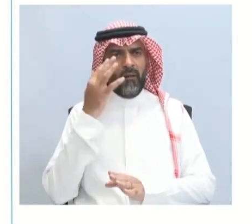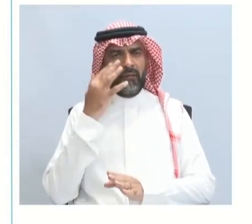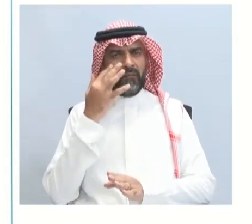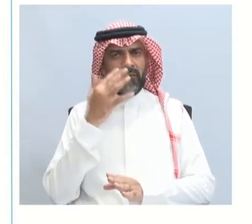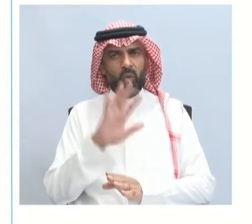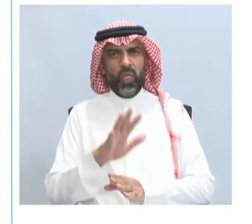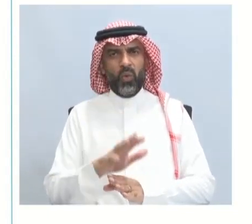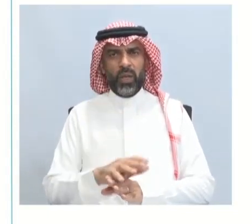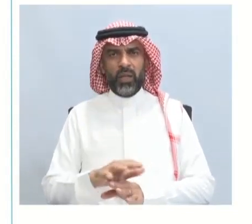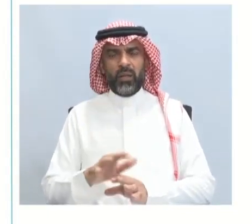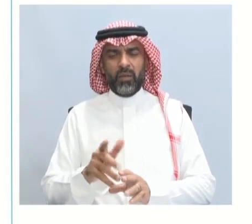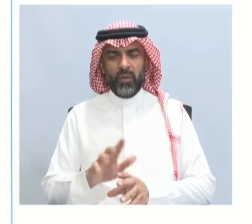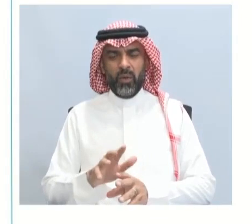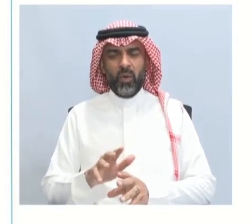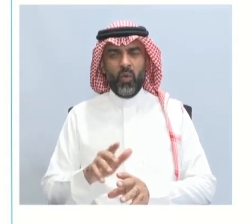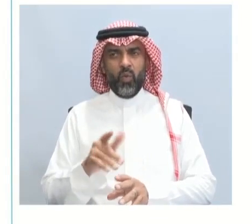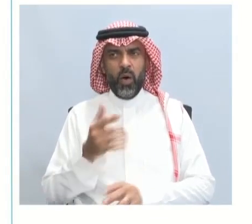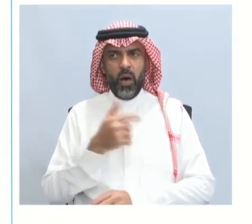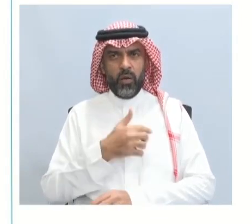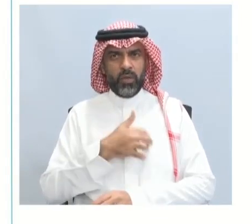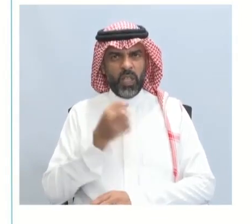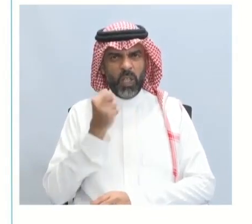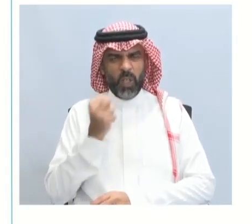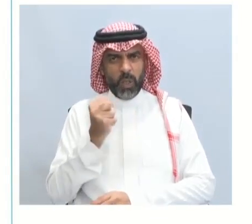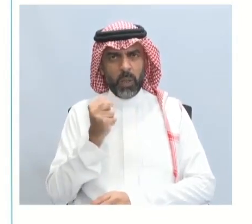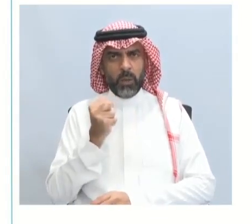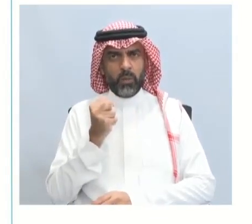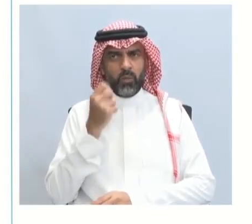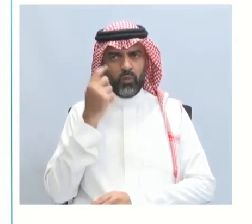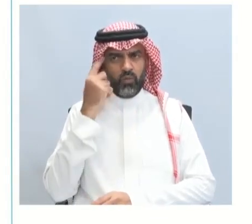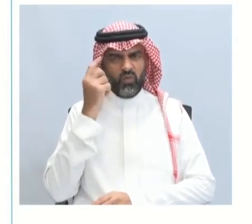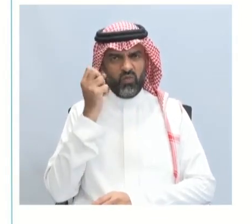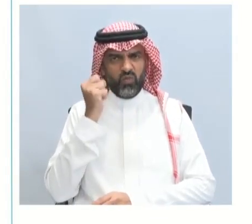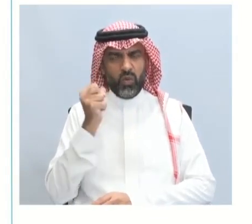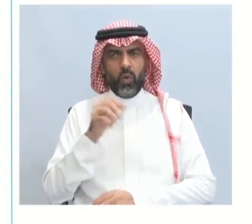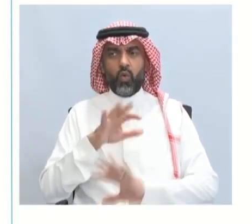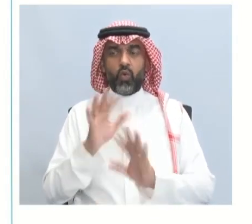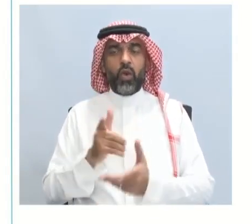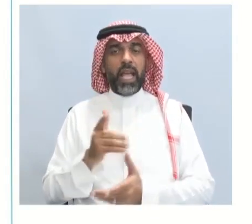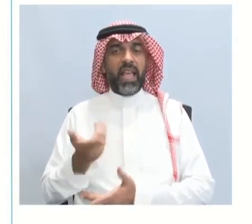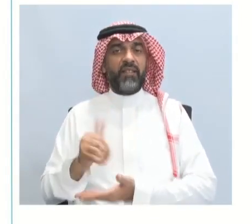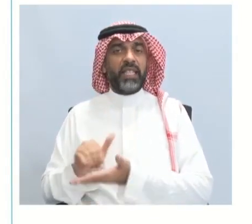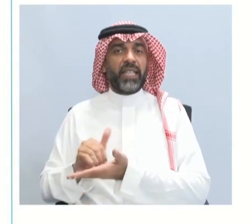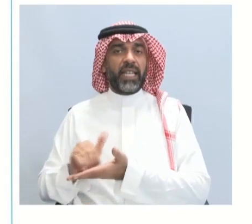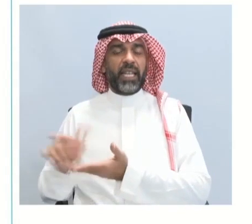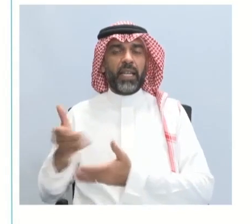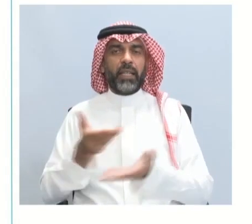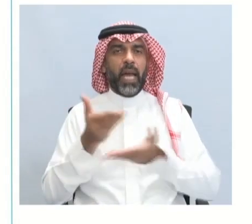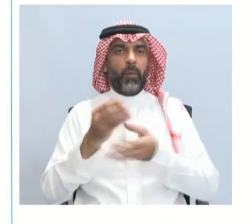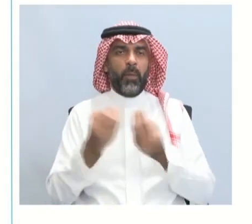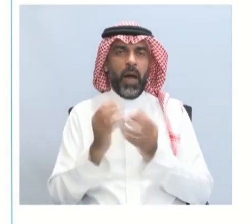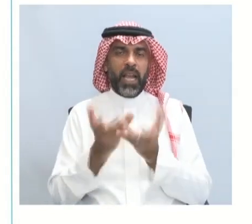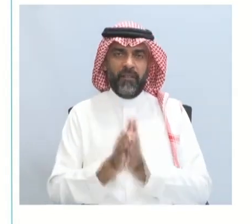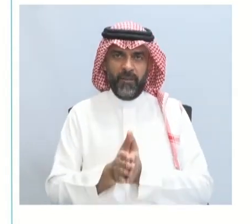ذكرنا المحب للسيطره كل شخصيه من هذه الشخصيات لابد ان نعرف كيف نتعامل معهم بعد